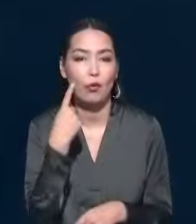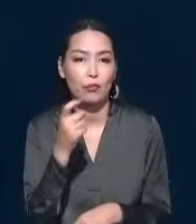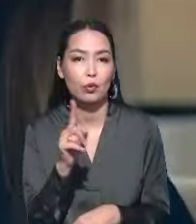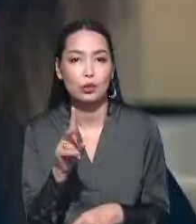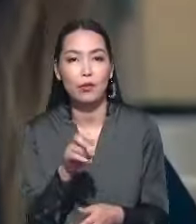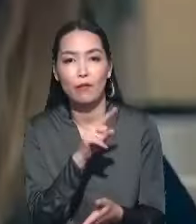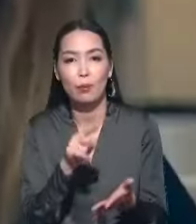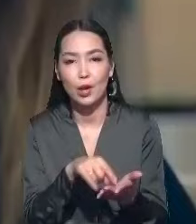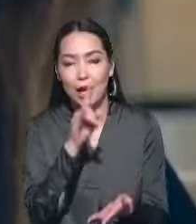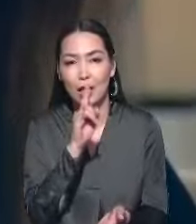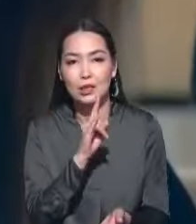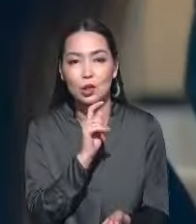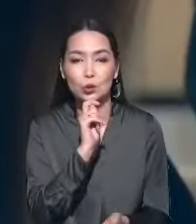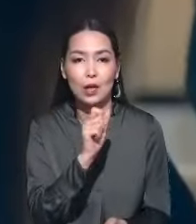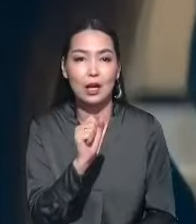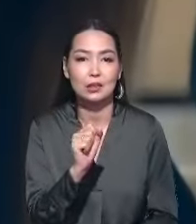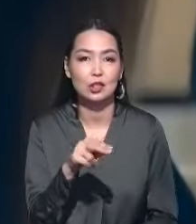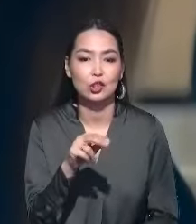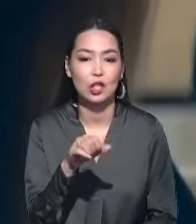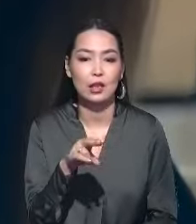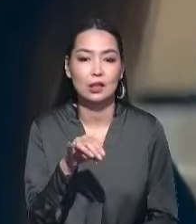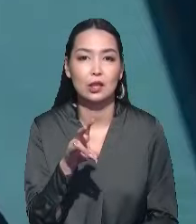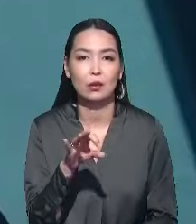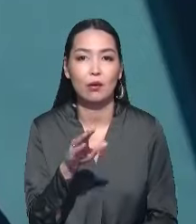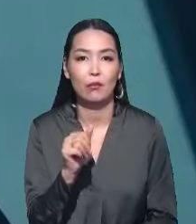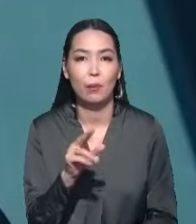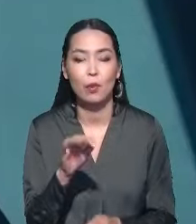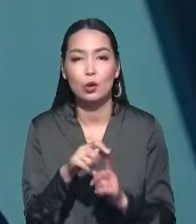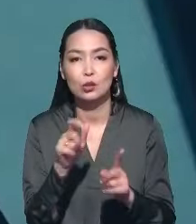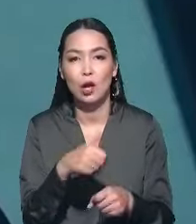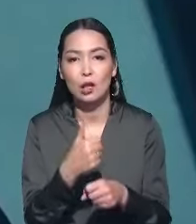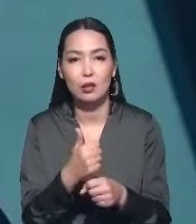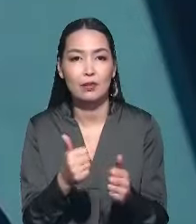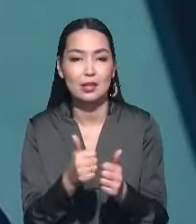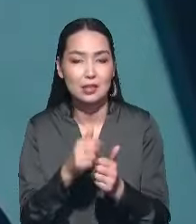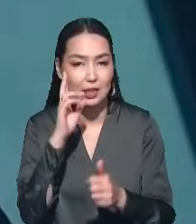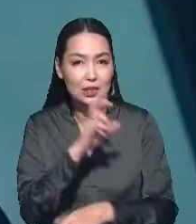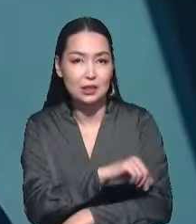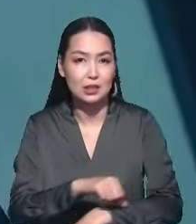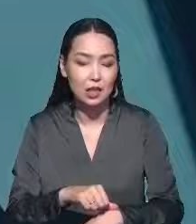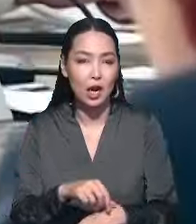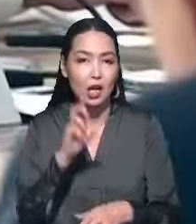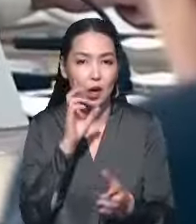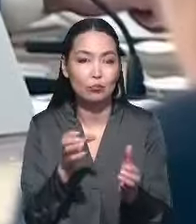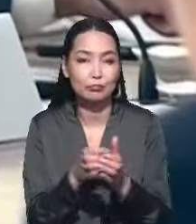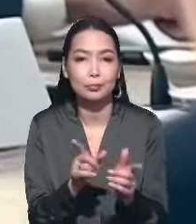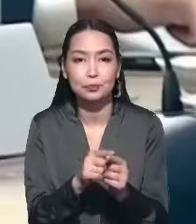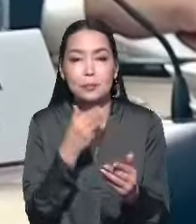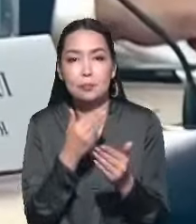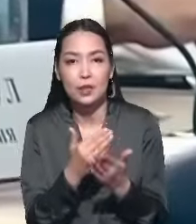на вопрос казахстанского журналиста Аскара Джалдинова. По словам главы соседней страны, наше государство объединяет близкие